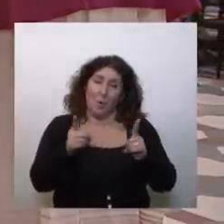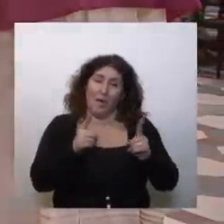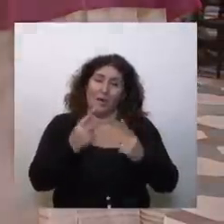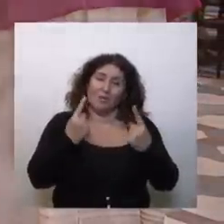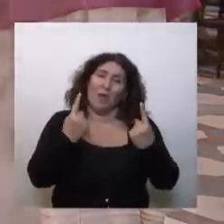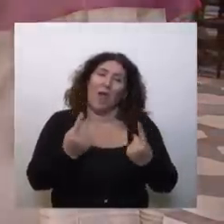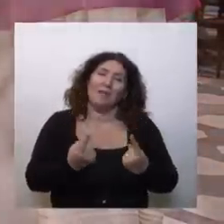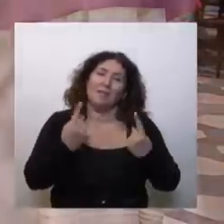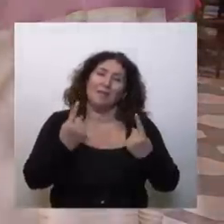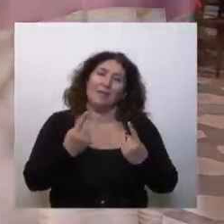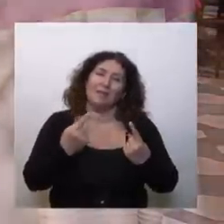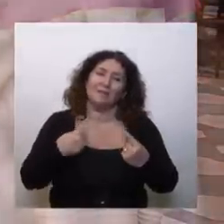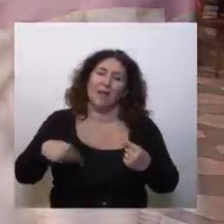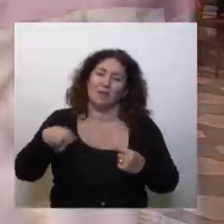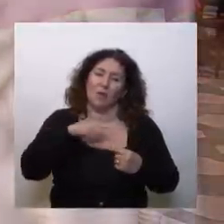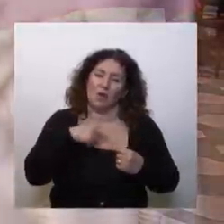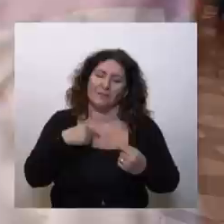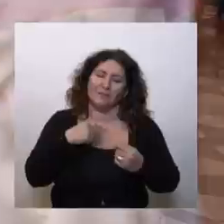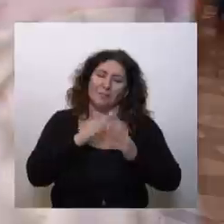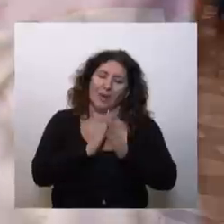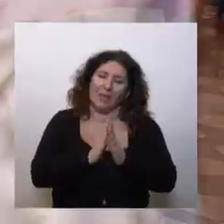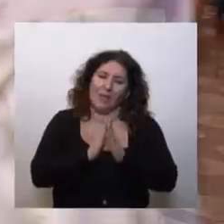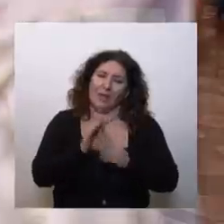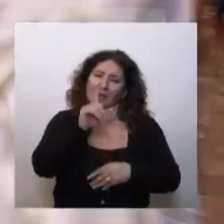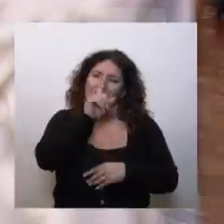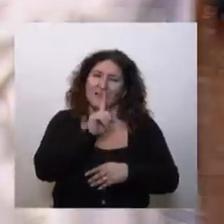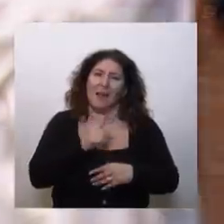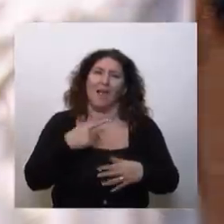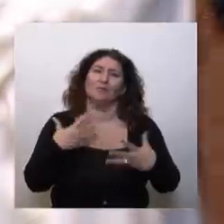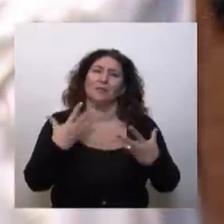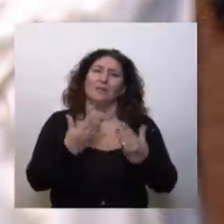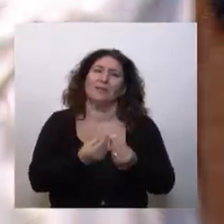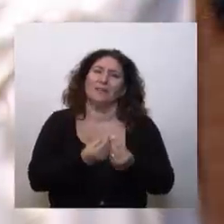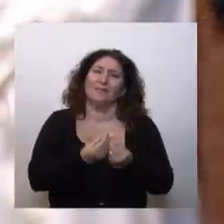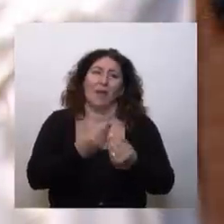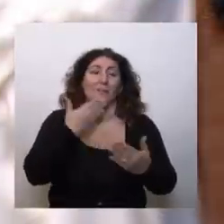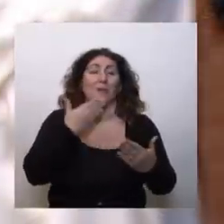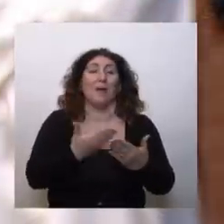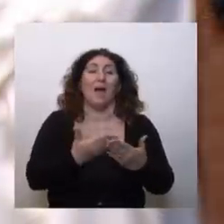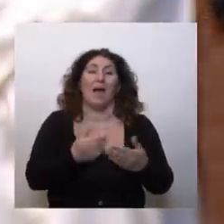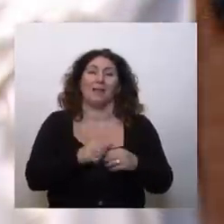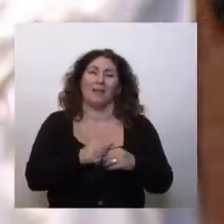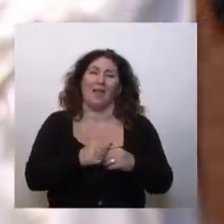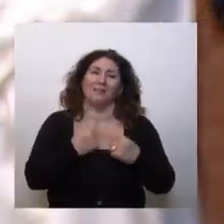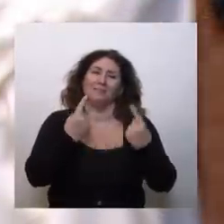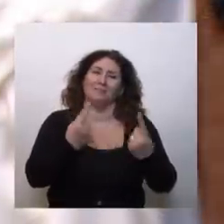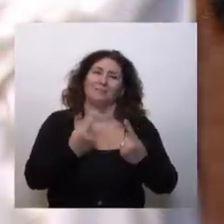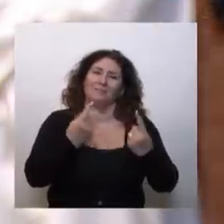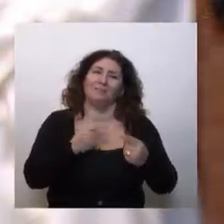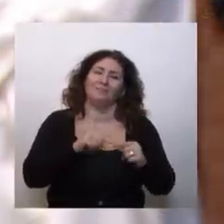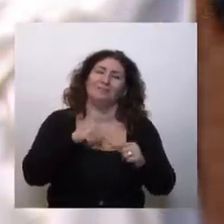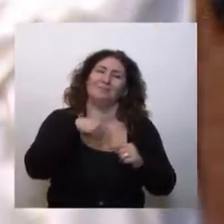atteggiamento di silenzio e di preghiera insieme a Maria nella vigilia della risurrezione di Gesù.